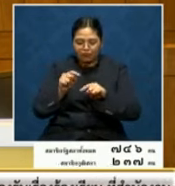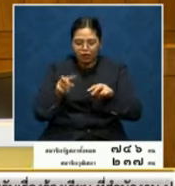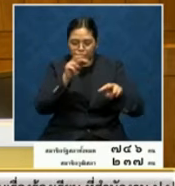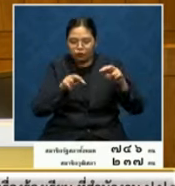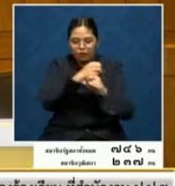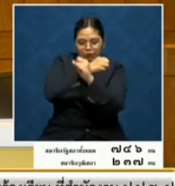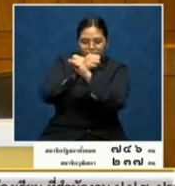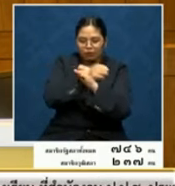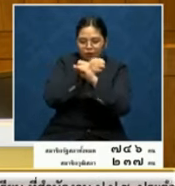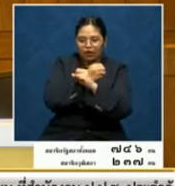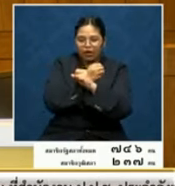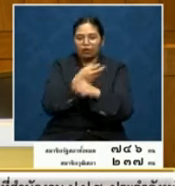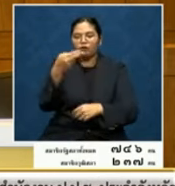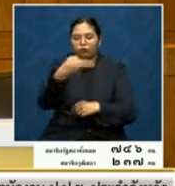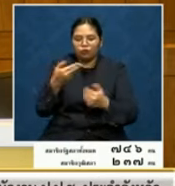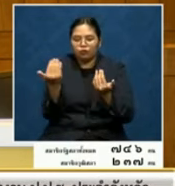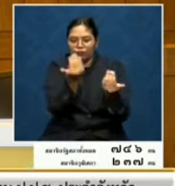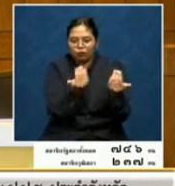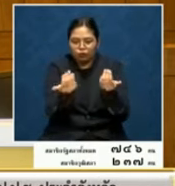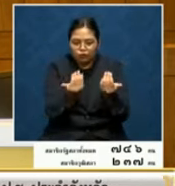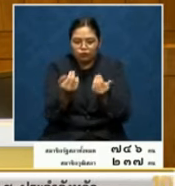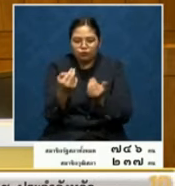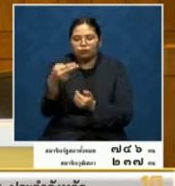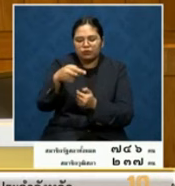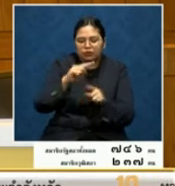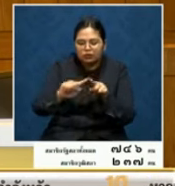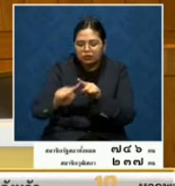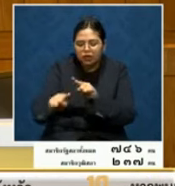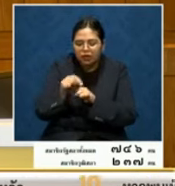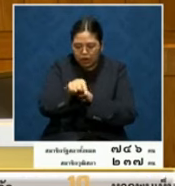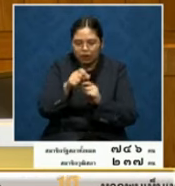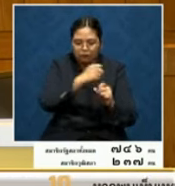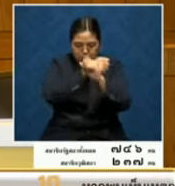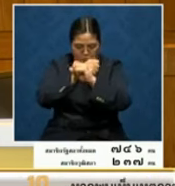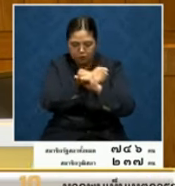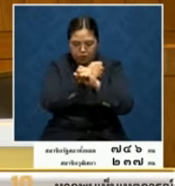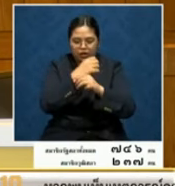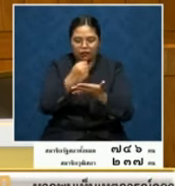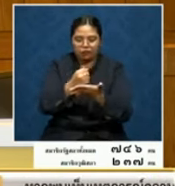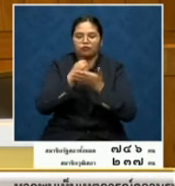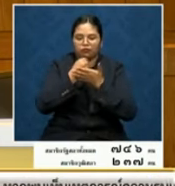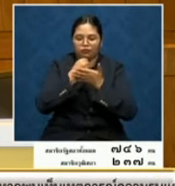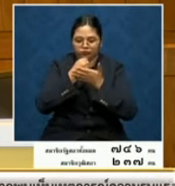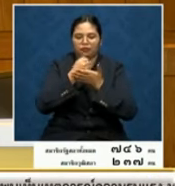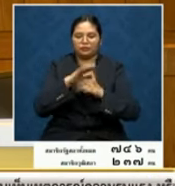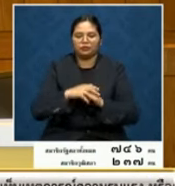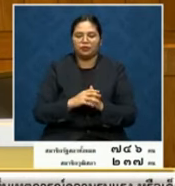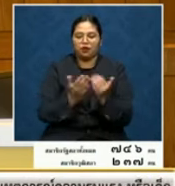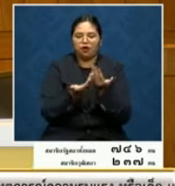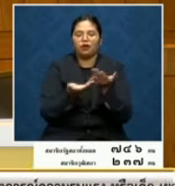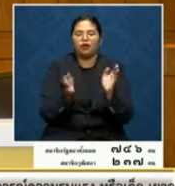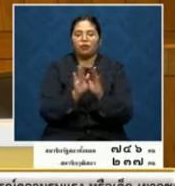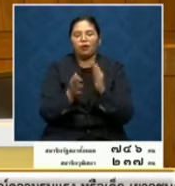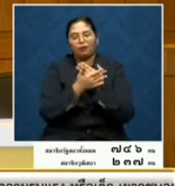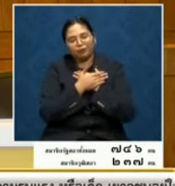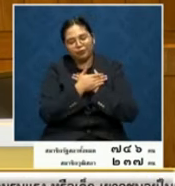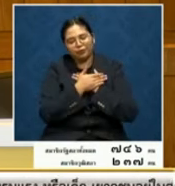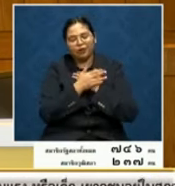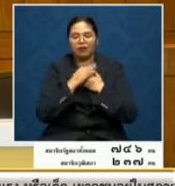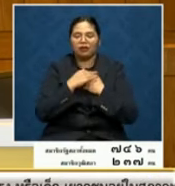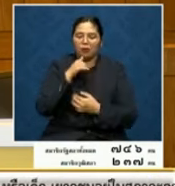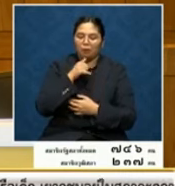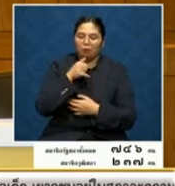ำให้ลูกหลานไม่ไปติดยาเสพติดมีการพูดคุยทำให้ครอบครัวอบอุ่นไม่ไปฝักใฝ่กับยาเสพ